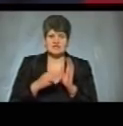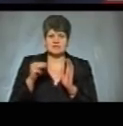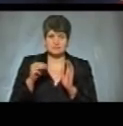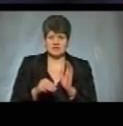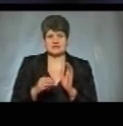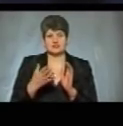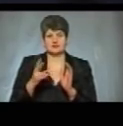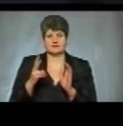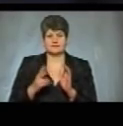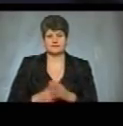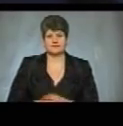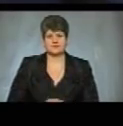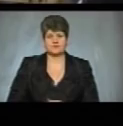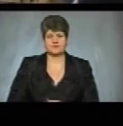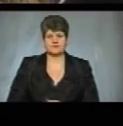276 гривень.